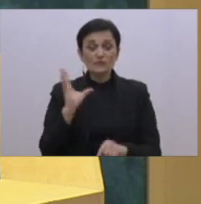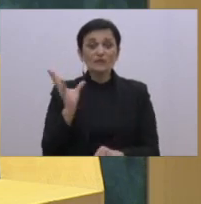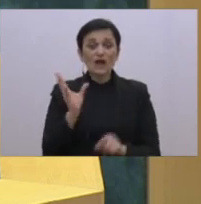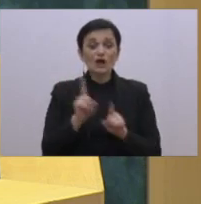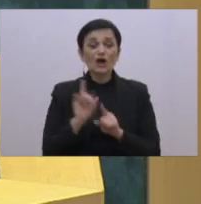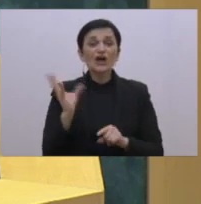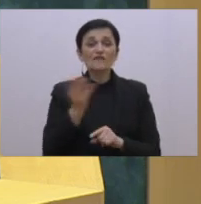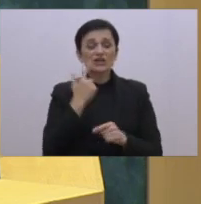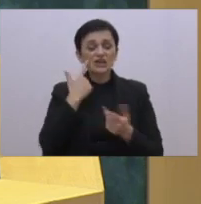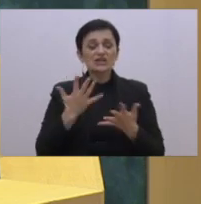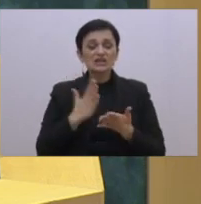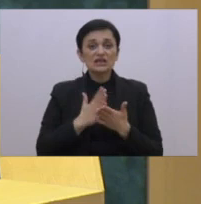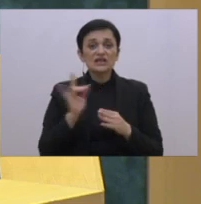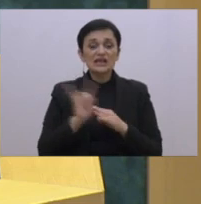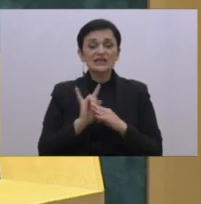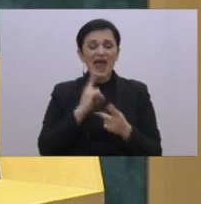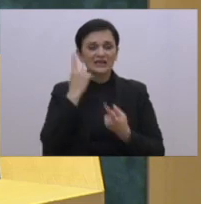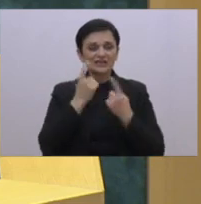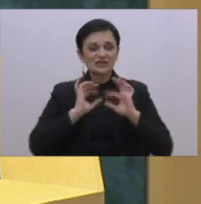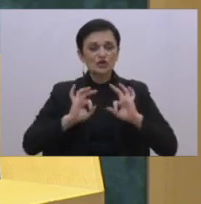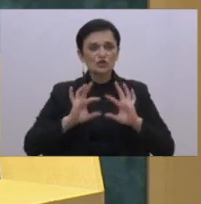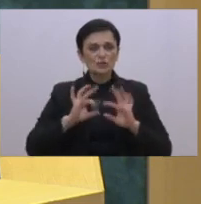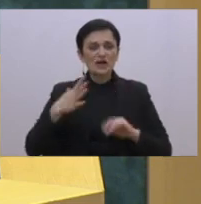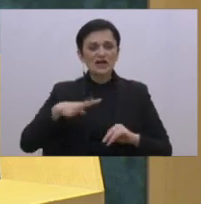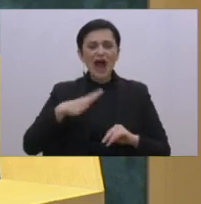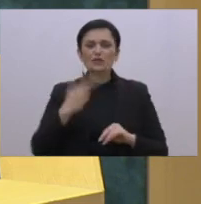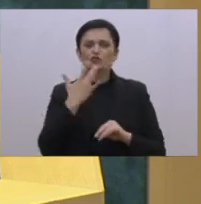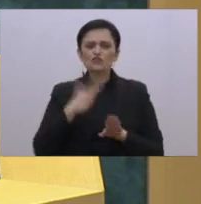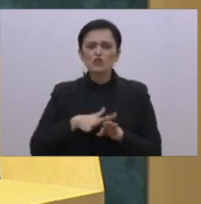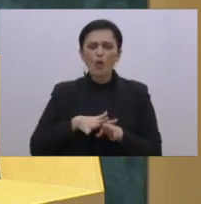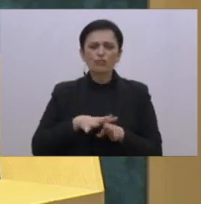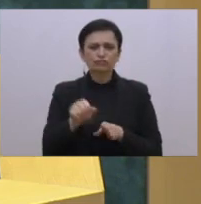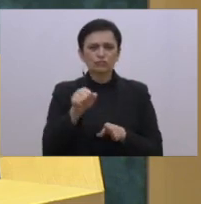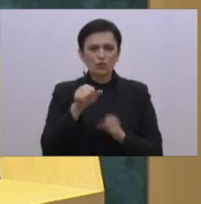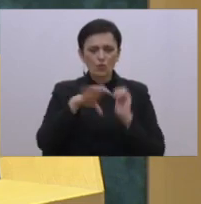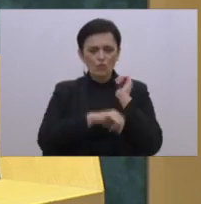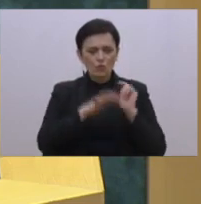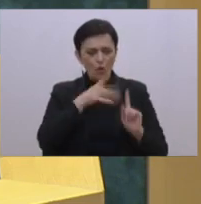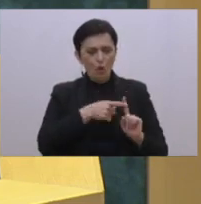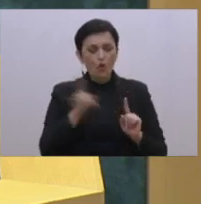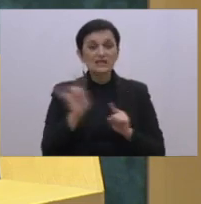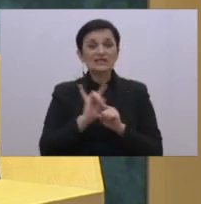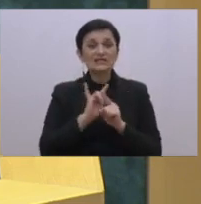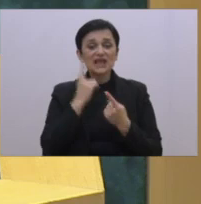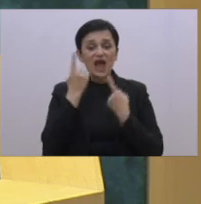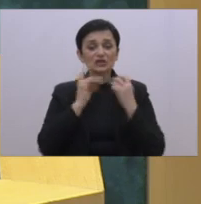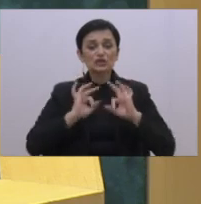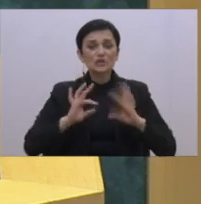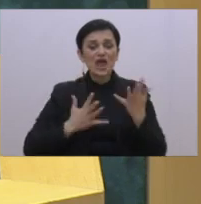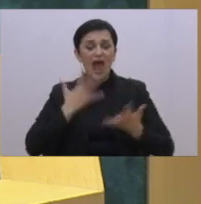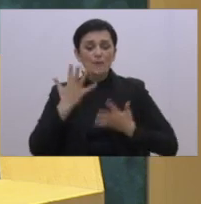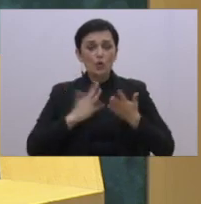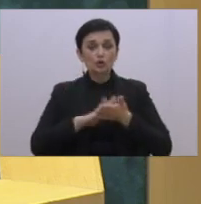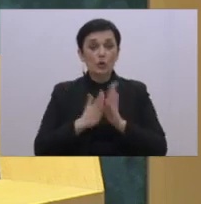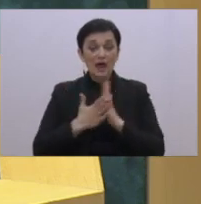ამგვარად ყველასთვის ცხადია, რომ დეზინფორმაციამ წალეკა ქართული პოლიტიკა ბოლო წლების განმავლობაში. დეზინფორმაციამ განაპირობა ემოციები,